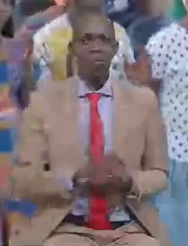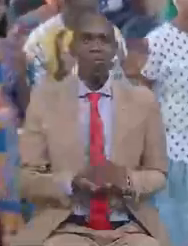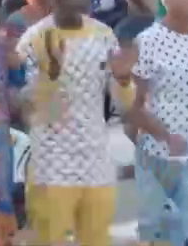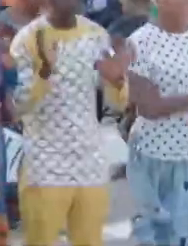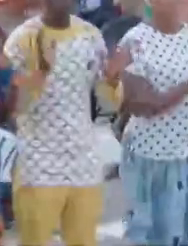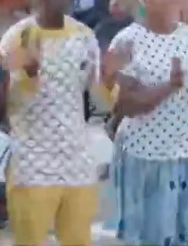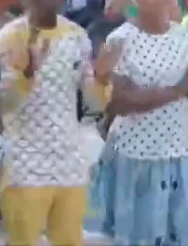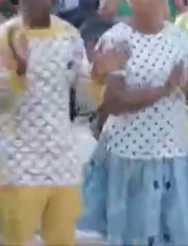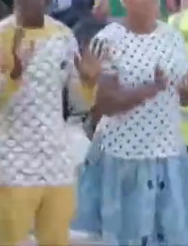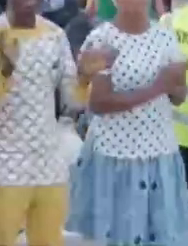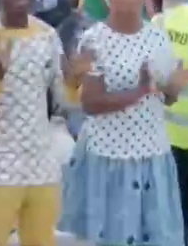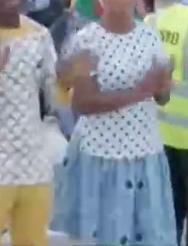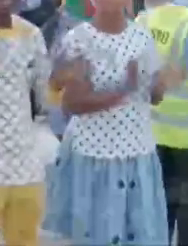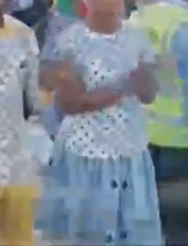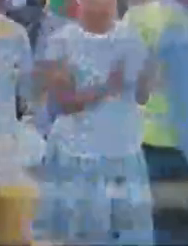Pasteur.